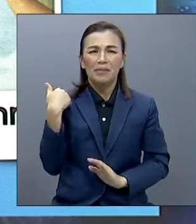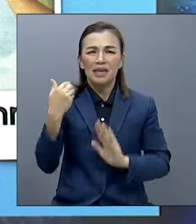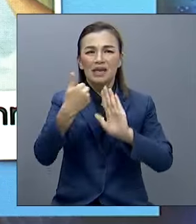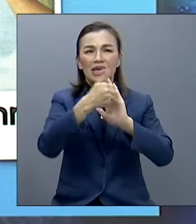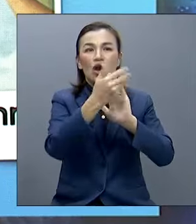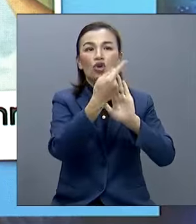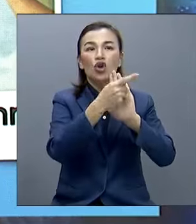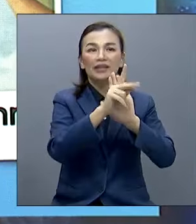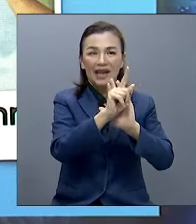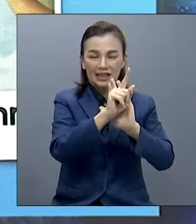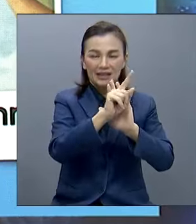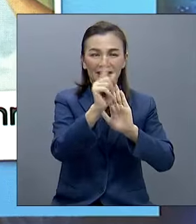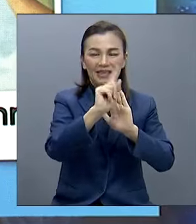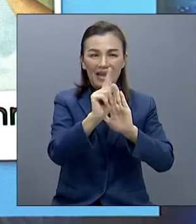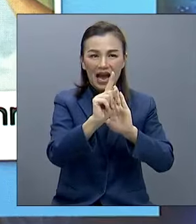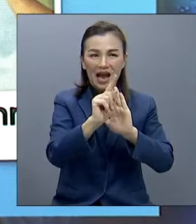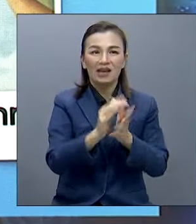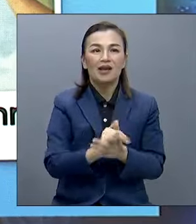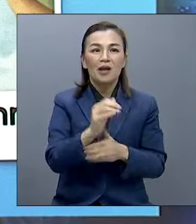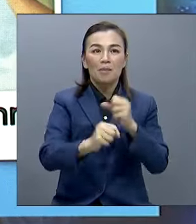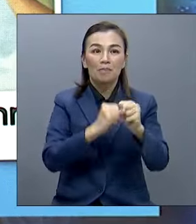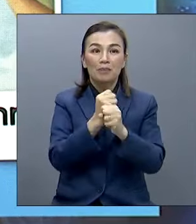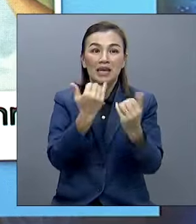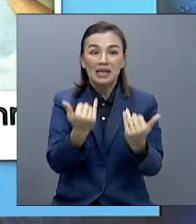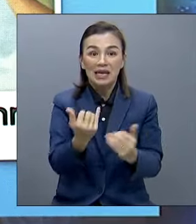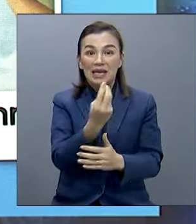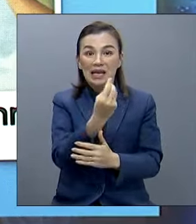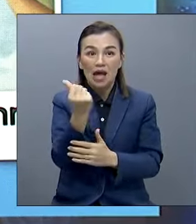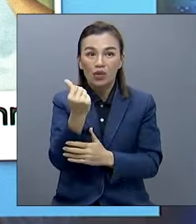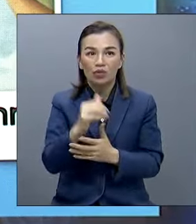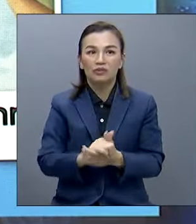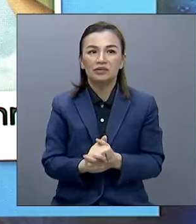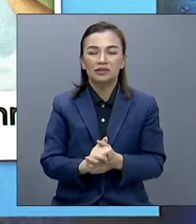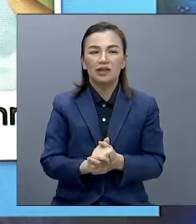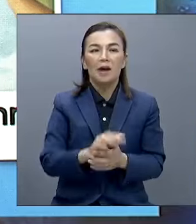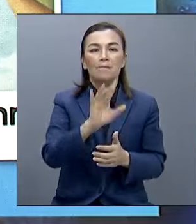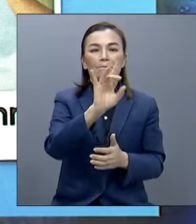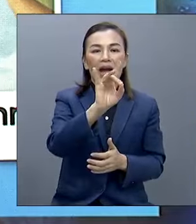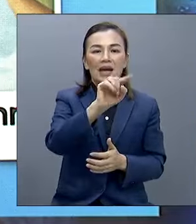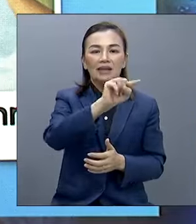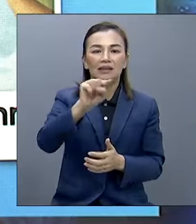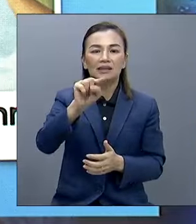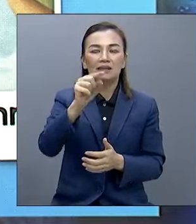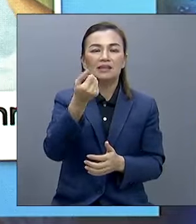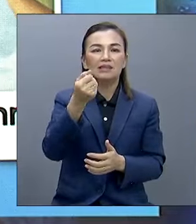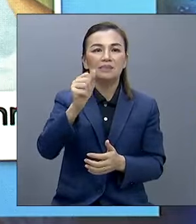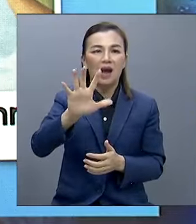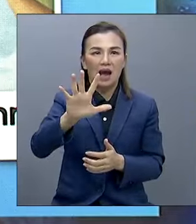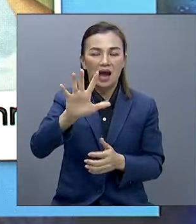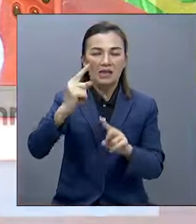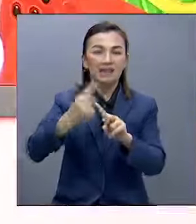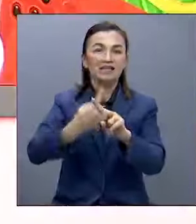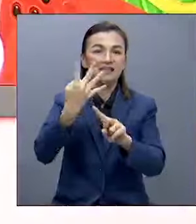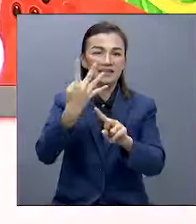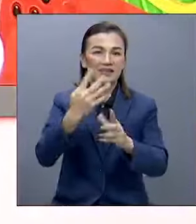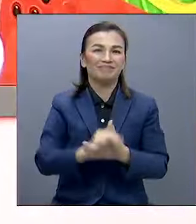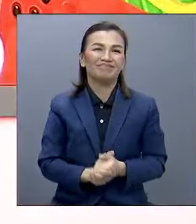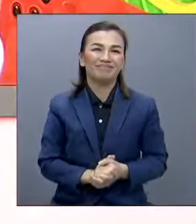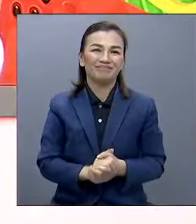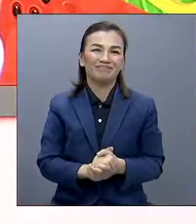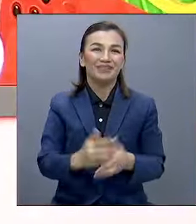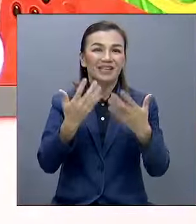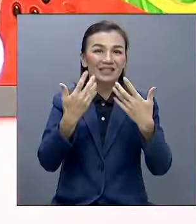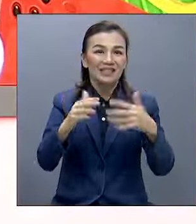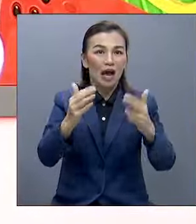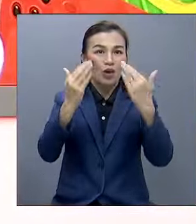ขอนแก่นมีเหมือนกันโดยปีนี้จัดเร็วขึ้นเริ่มตั้งแต่วันที่ 8ถึงวันที่15เมษายนนอกเหนือจากนี้